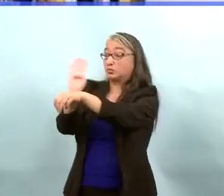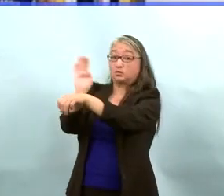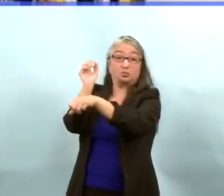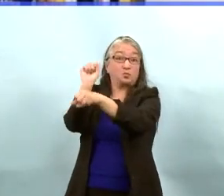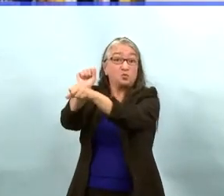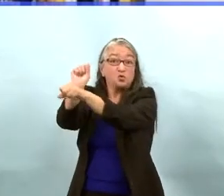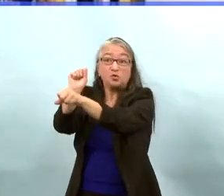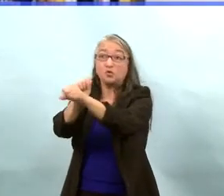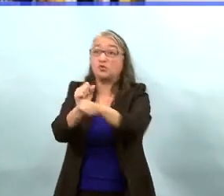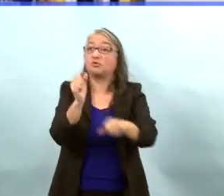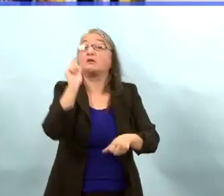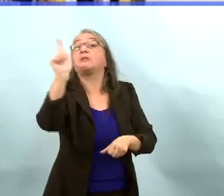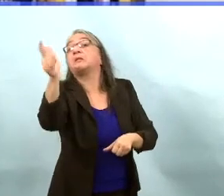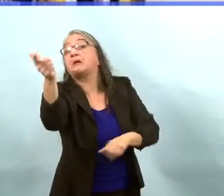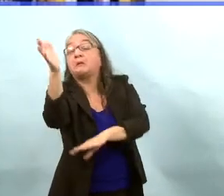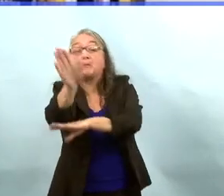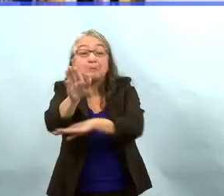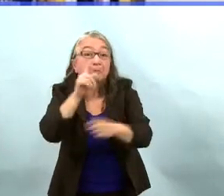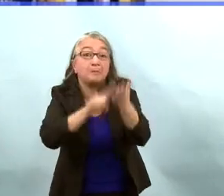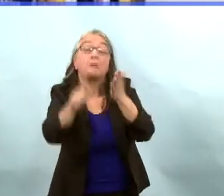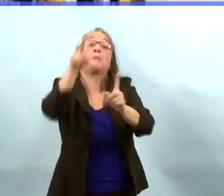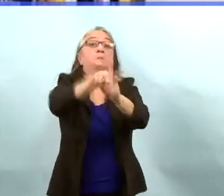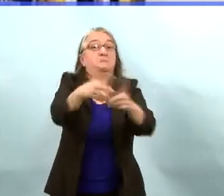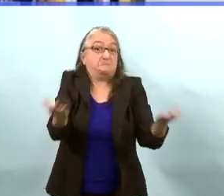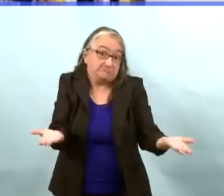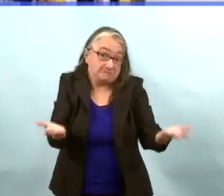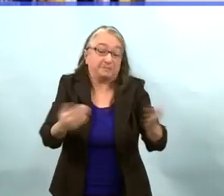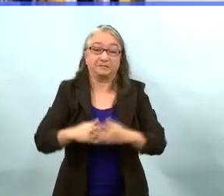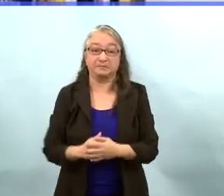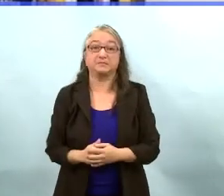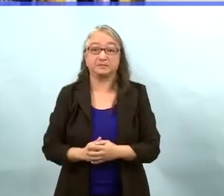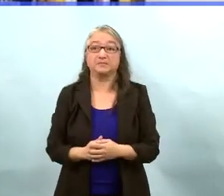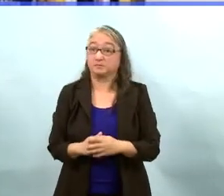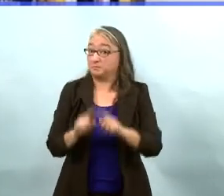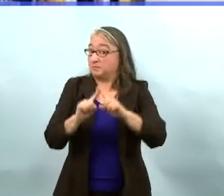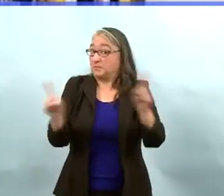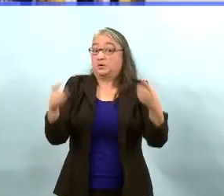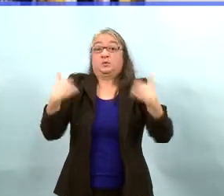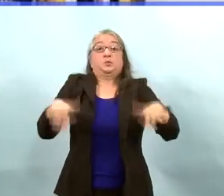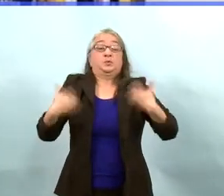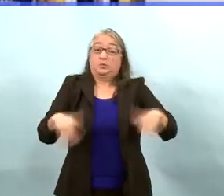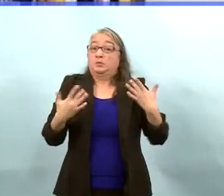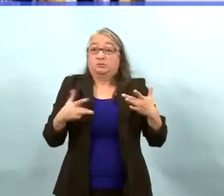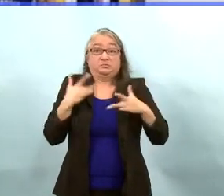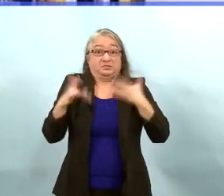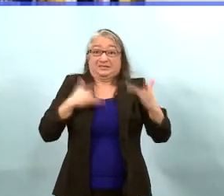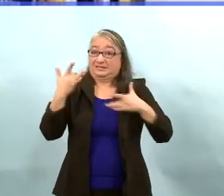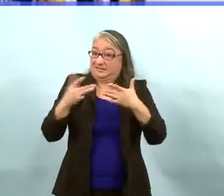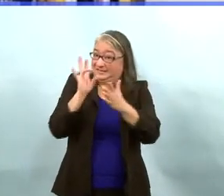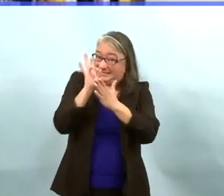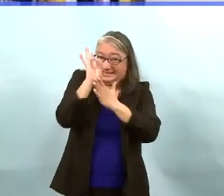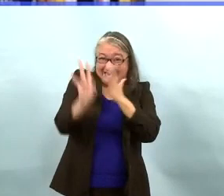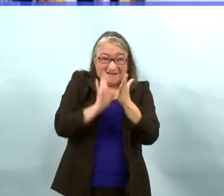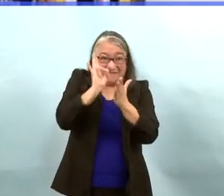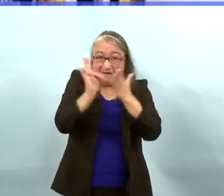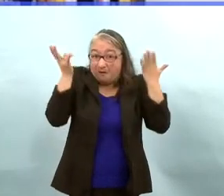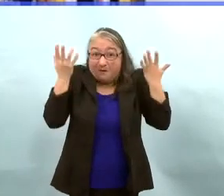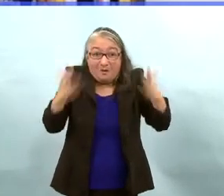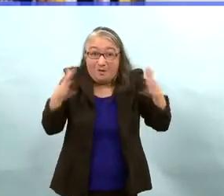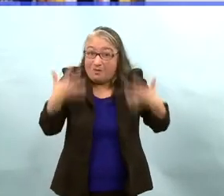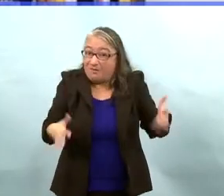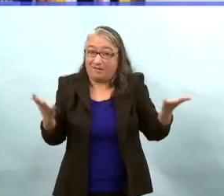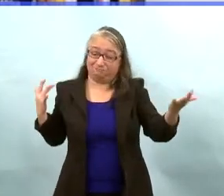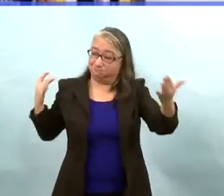très encouragé de voir tous ces milliers de gens qui ont sauté sur les rendez-vous qui étaient mis à leur disposition d'emblée. Et à tous les